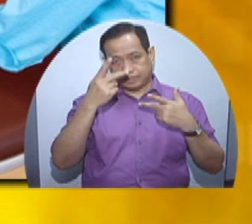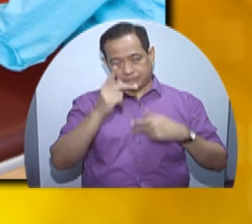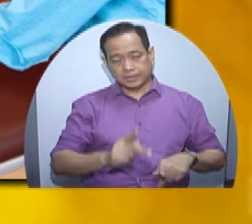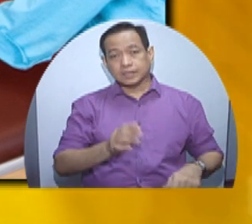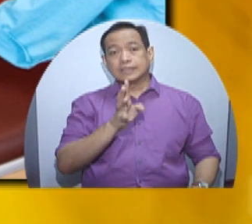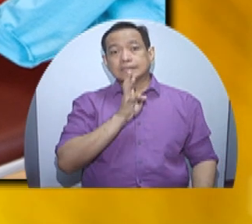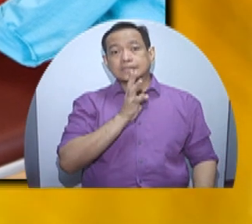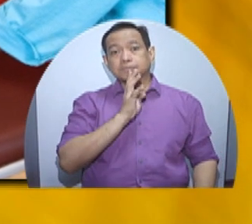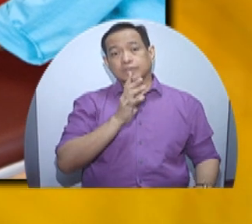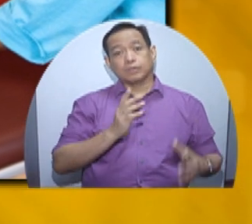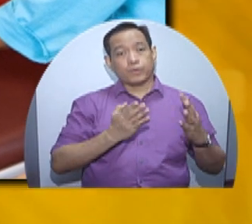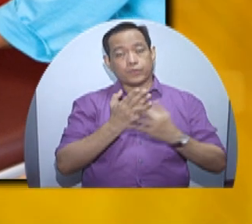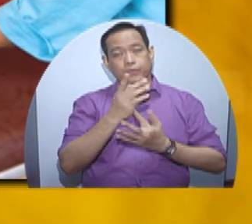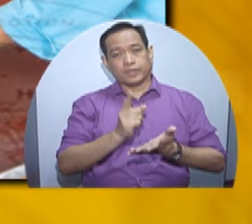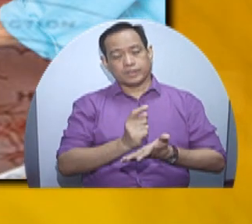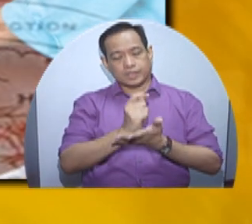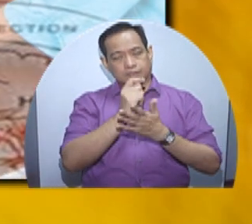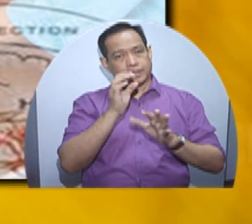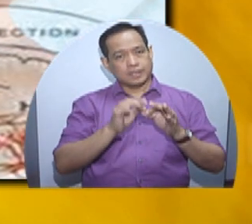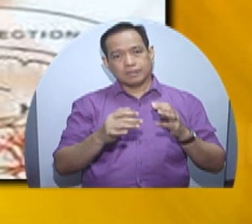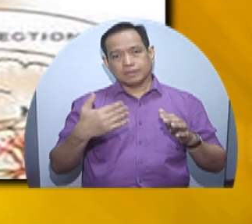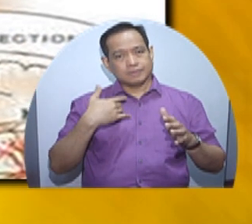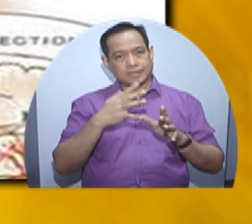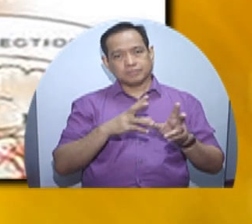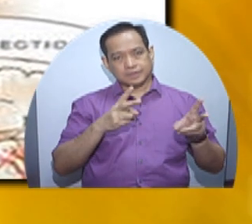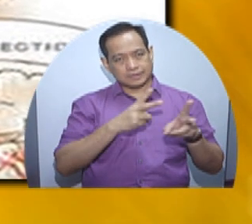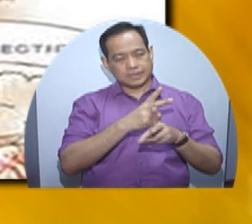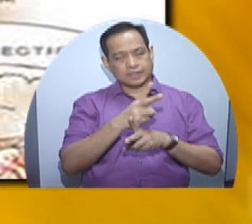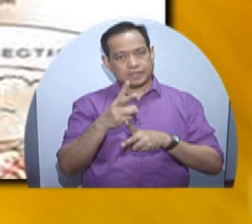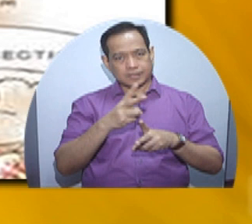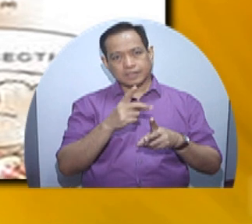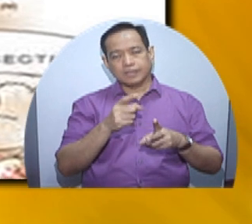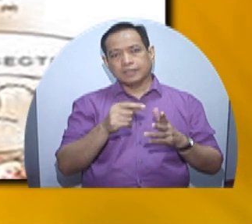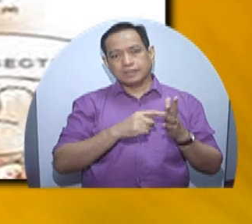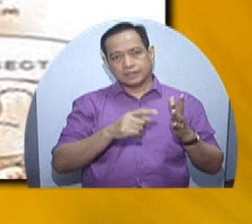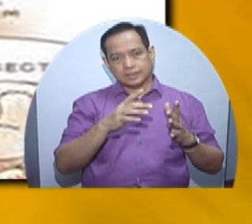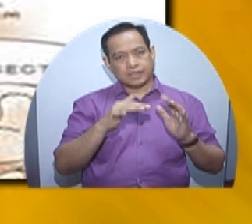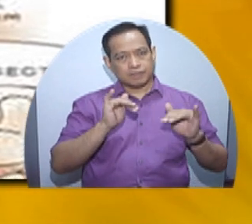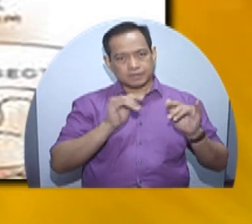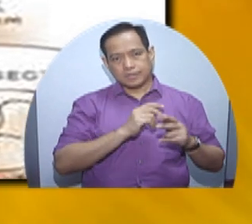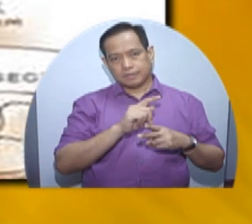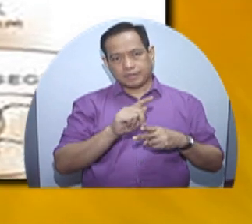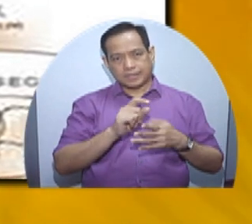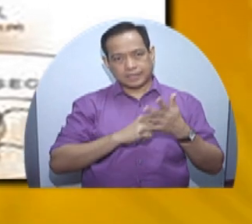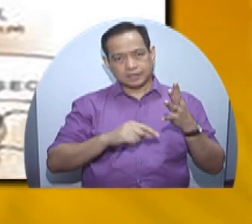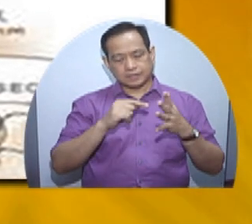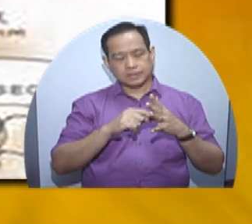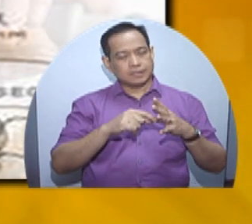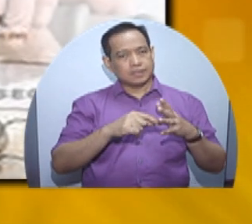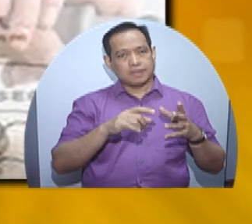pagsasalita sa pamamagitan ng therapy. Kapag hindi naagapan ang stroke, maaari ito magdulot ng